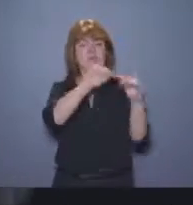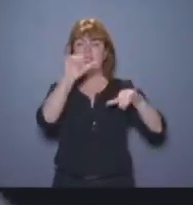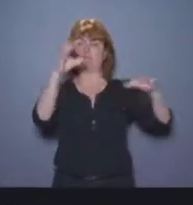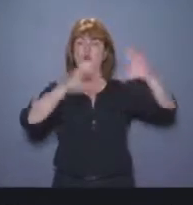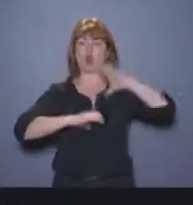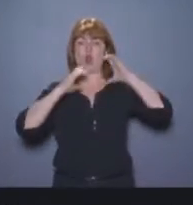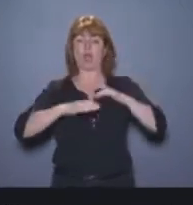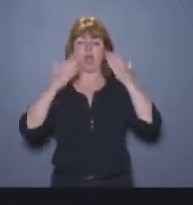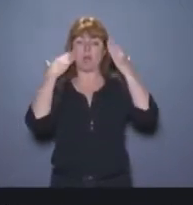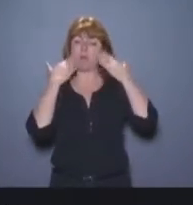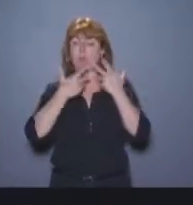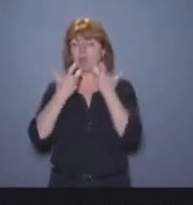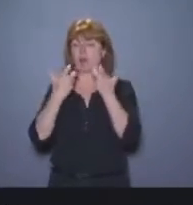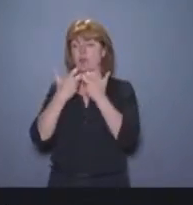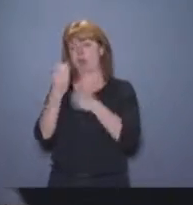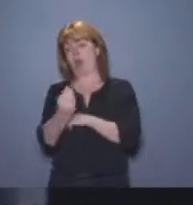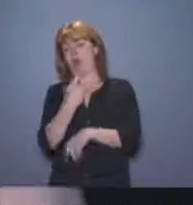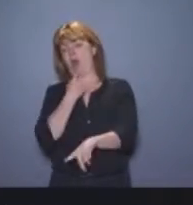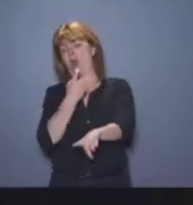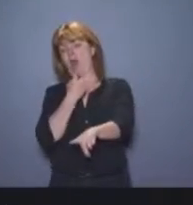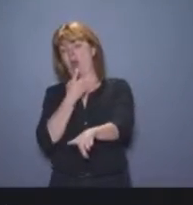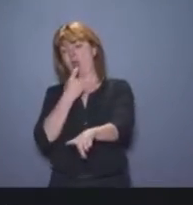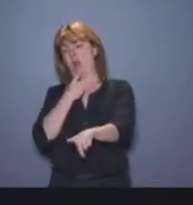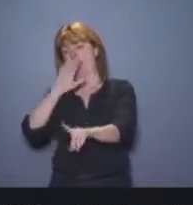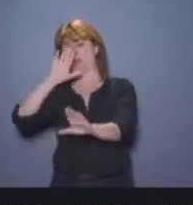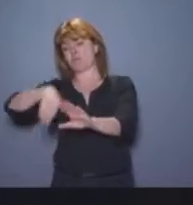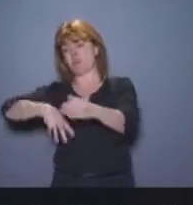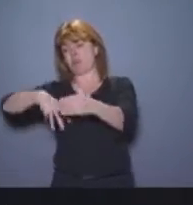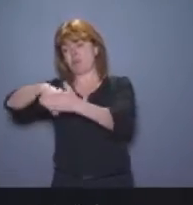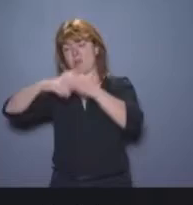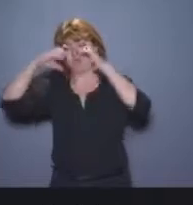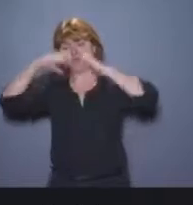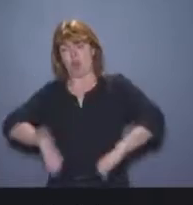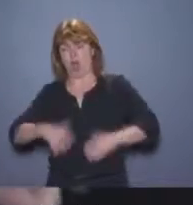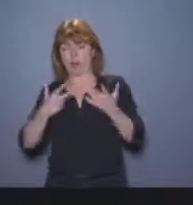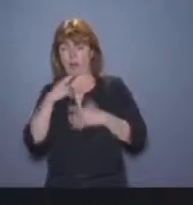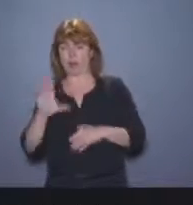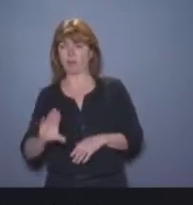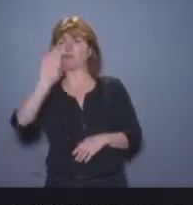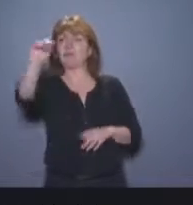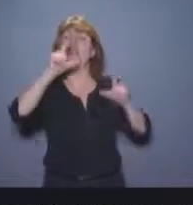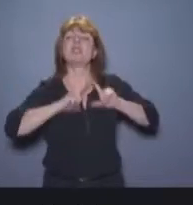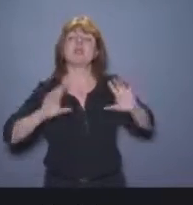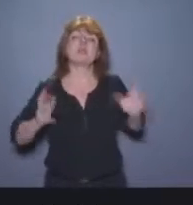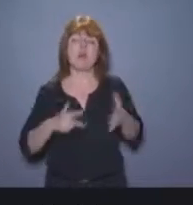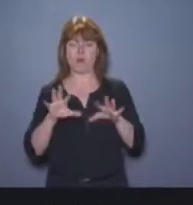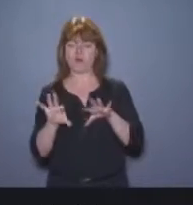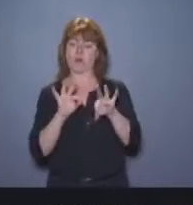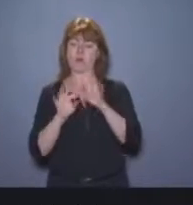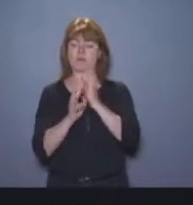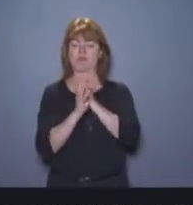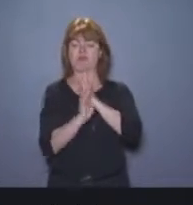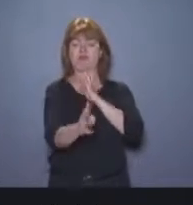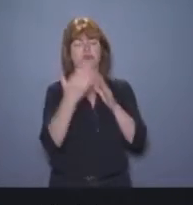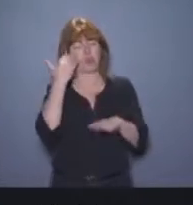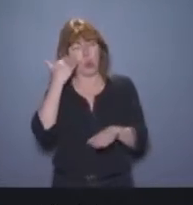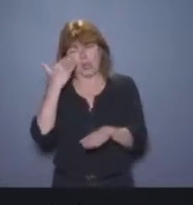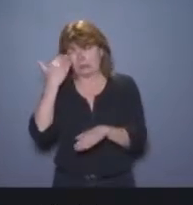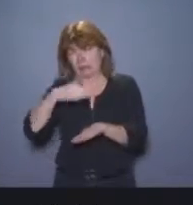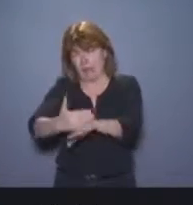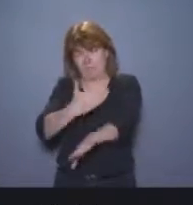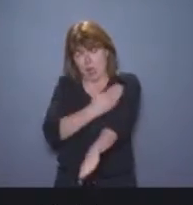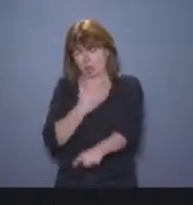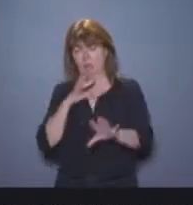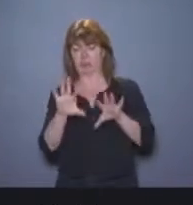des palmarès. Et quand vous aurez publié des palmarès, eh bien celui qui n'est pas dans la bonne école, il se sentira tout pas bien.